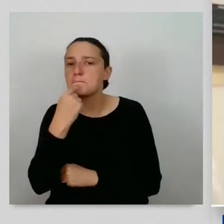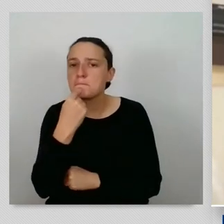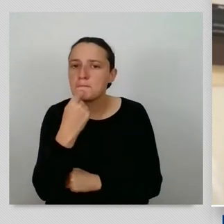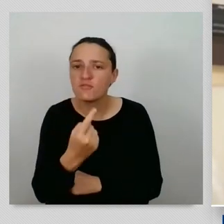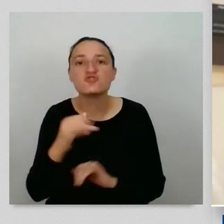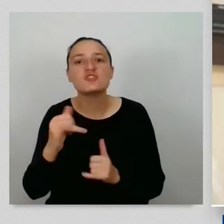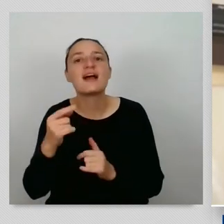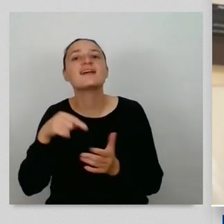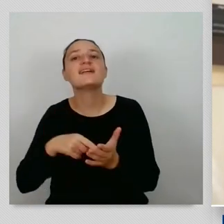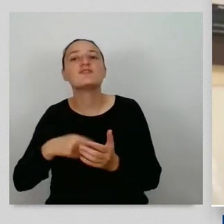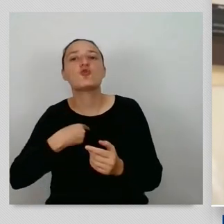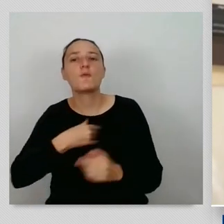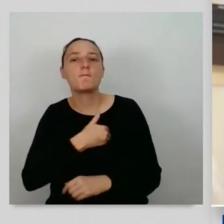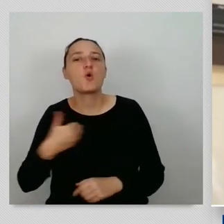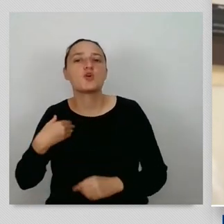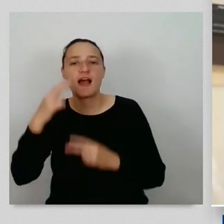widzę na gruncie polskim,